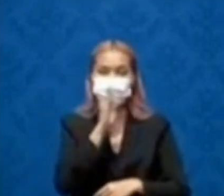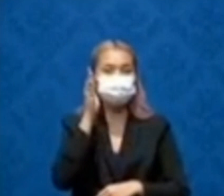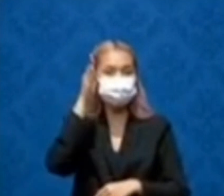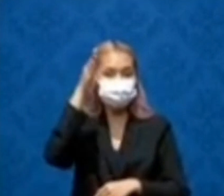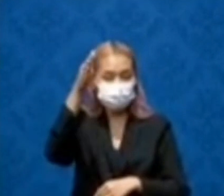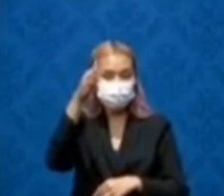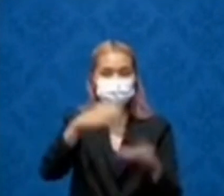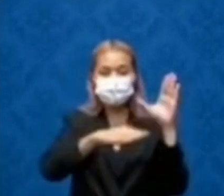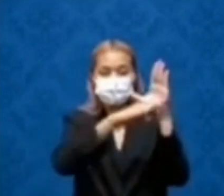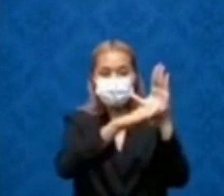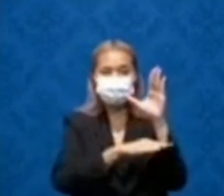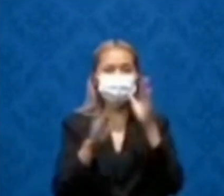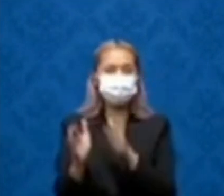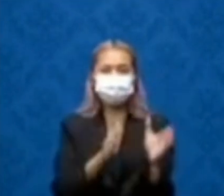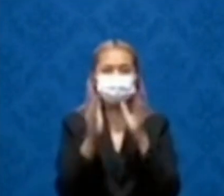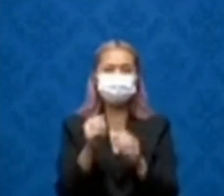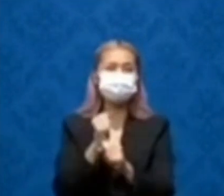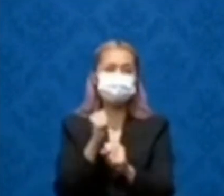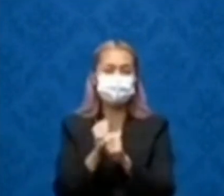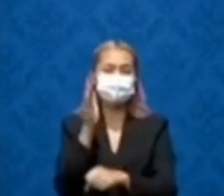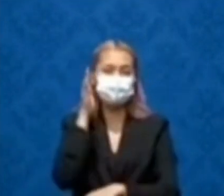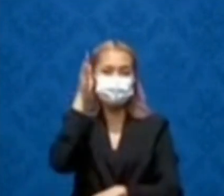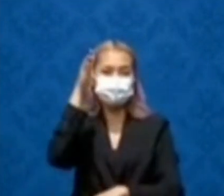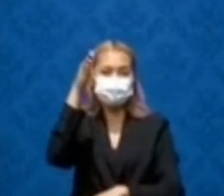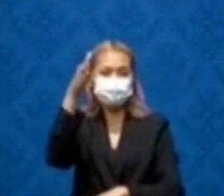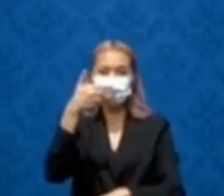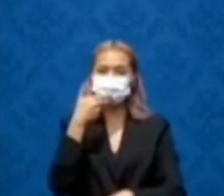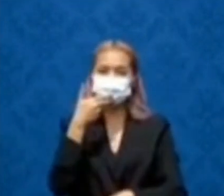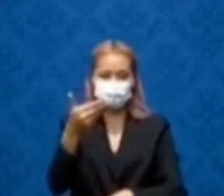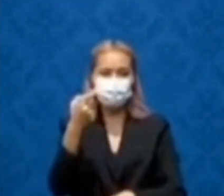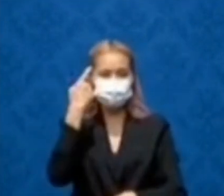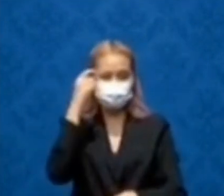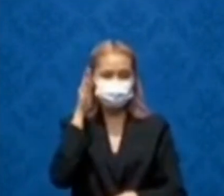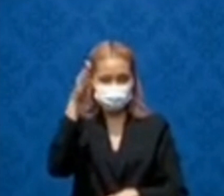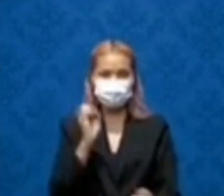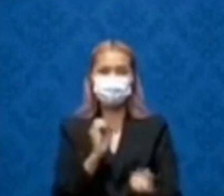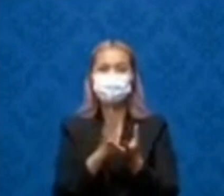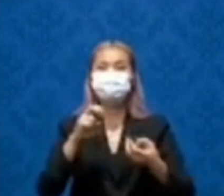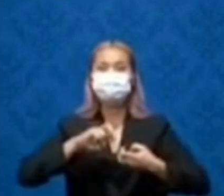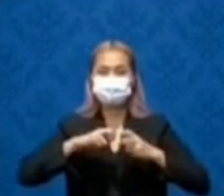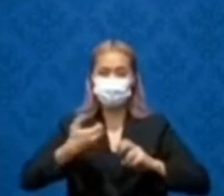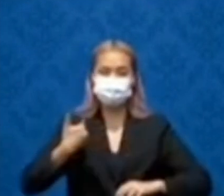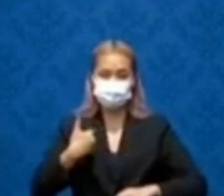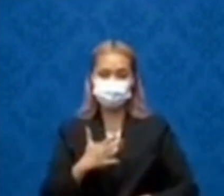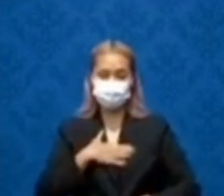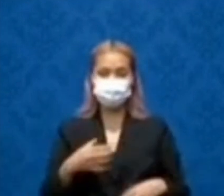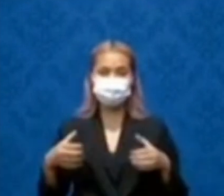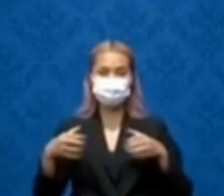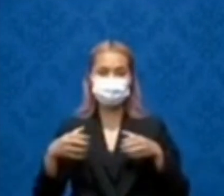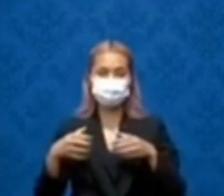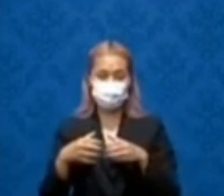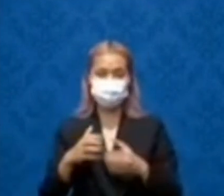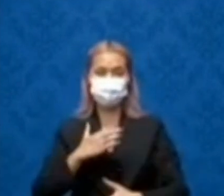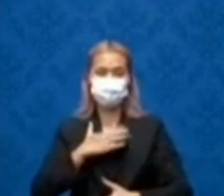ยู่เนี่ยทุกครั้งไปซึ่งมันจะเป็นปัญหาครับท่านประธานอันนี้เนี่ยเป็นสิ่งซึ่งพวกผมยืนยันนะครับว่าเราไม่เห็นชอบด้วยและมันจะ